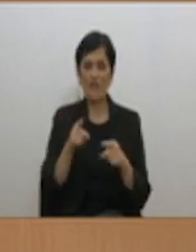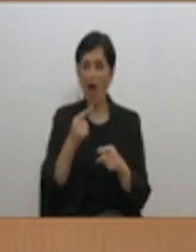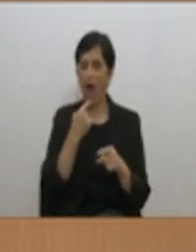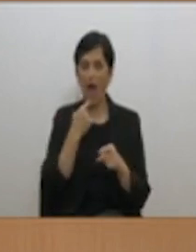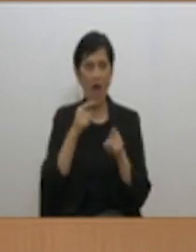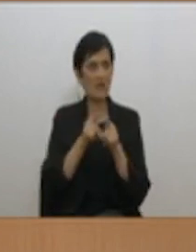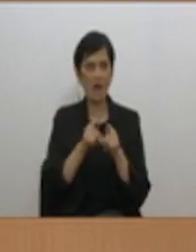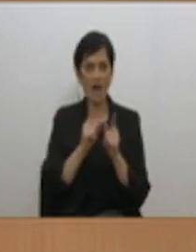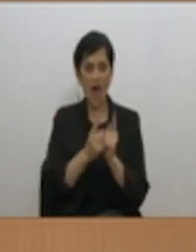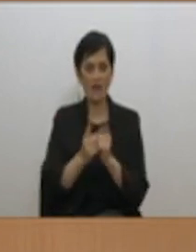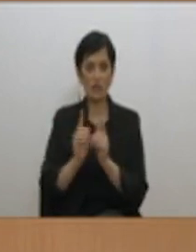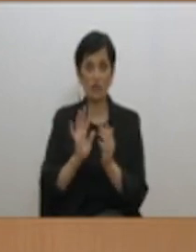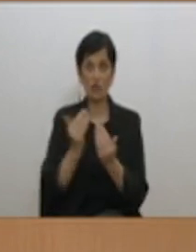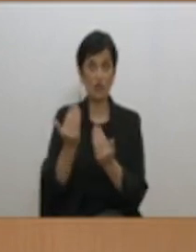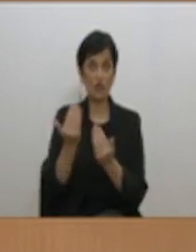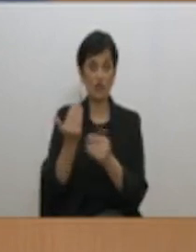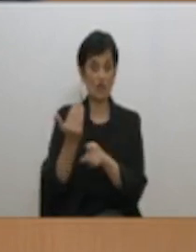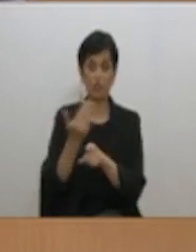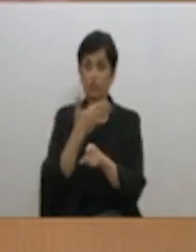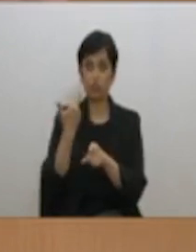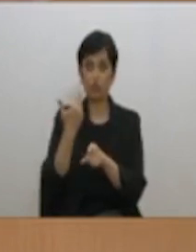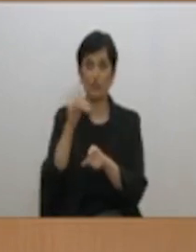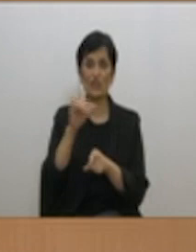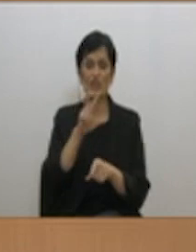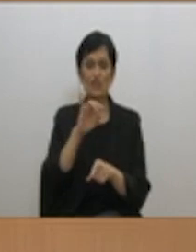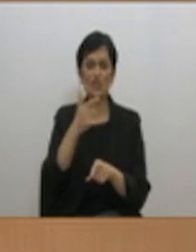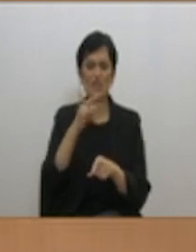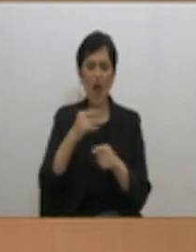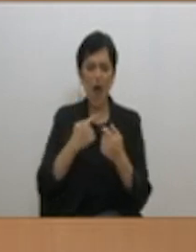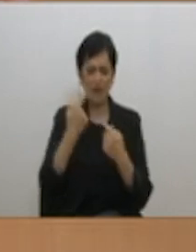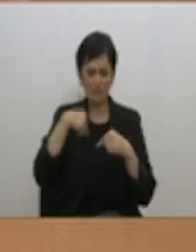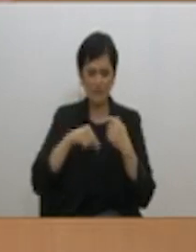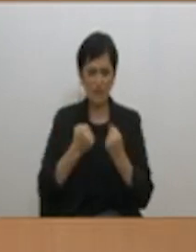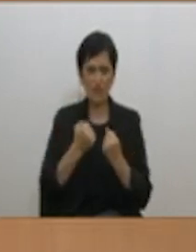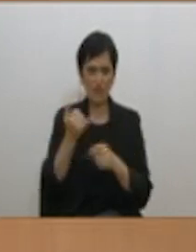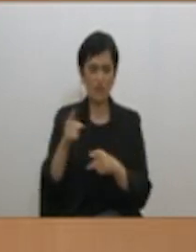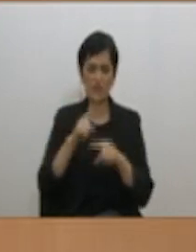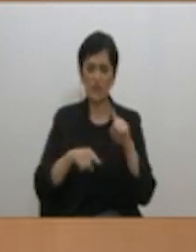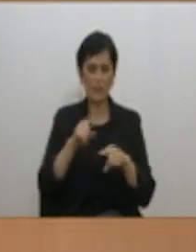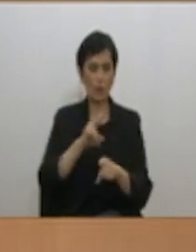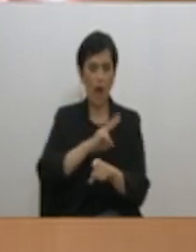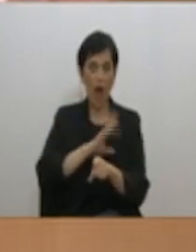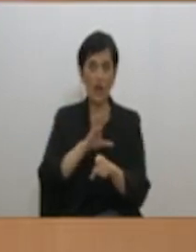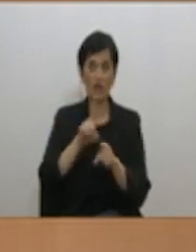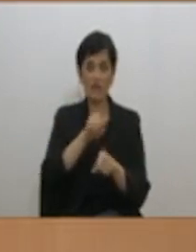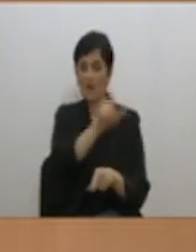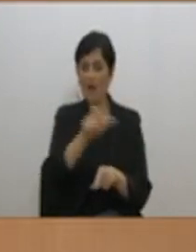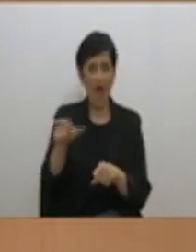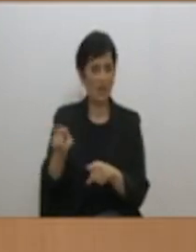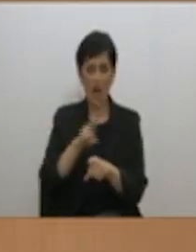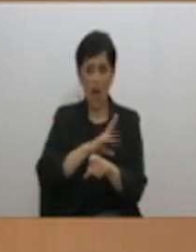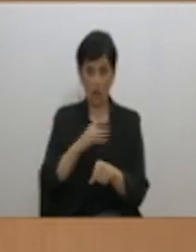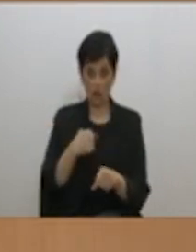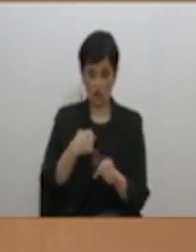არ ითარგმნება. თქვენ არა გაქვთ, არც ჯიგარი გაქვთ, არც სამშობლო გიყვართ, არც ეს ხალხი გიყვართ და